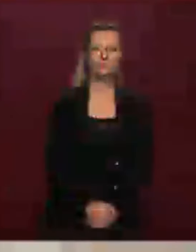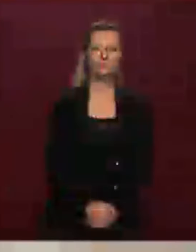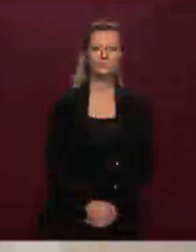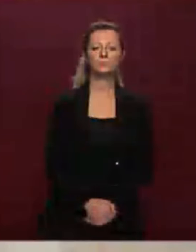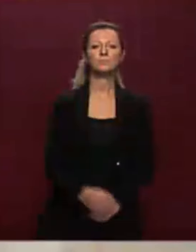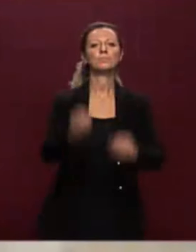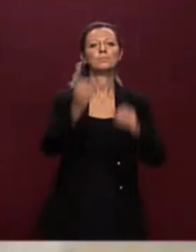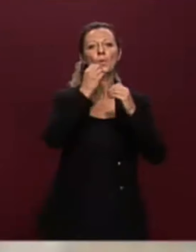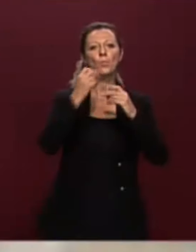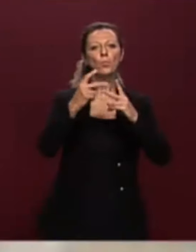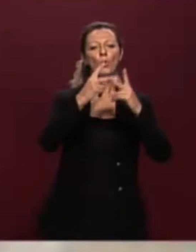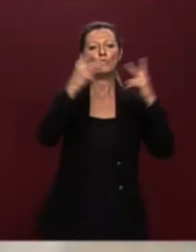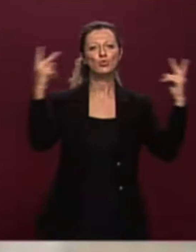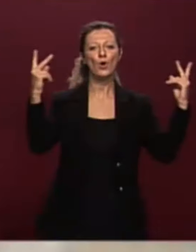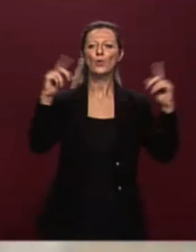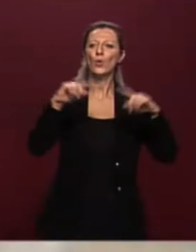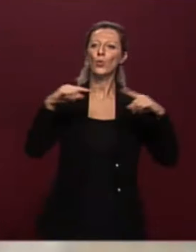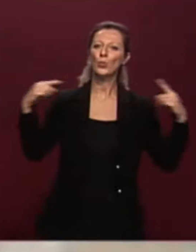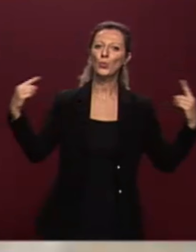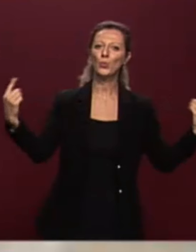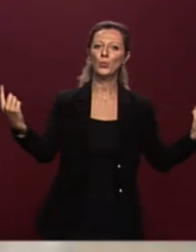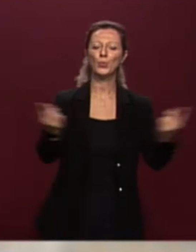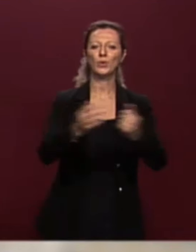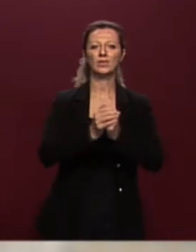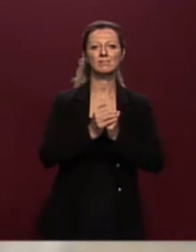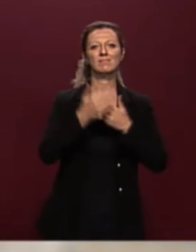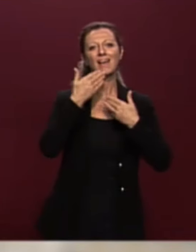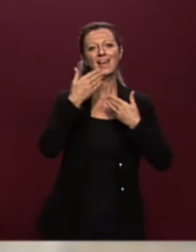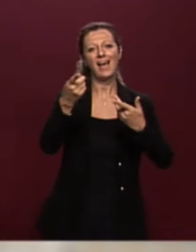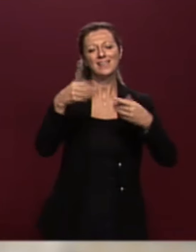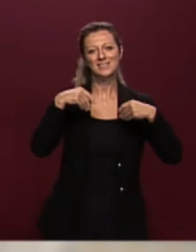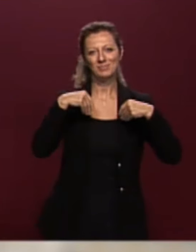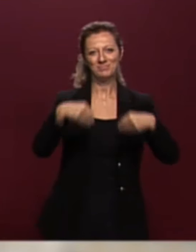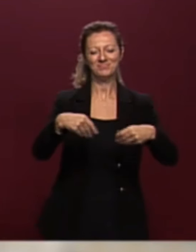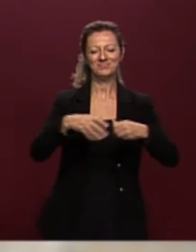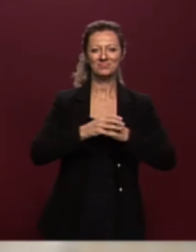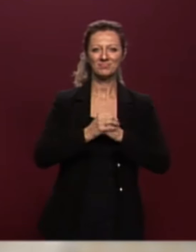Buongiorno a tutti e grazie per la partecipazione.